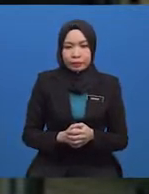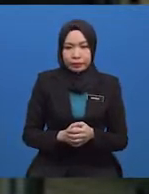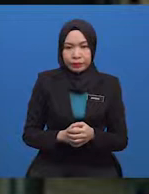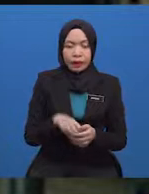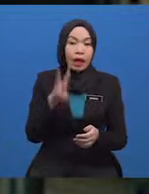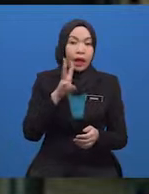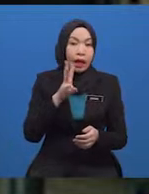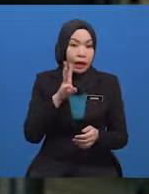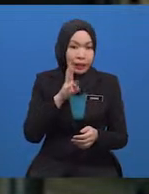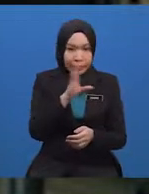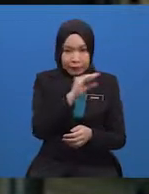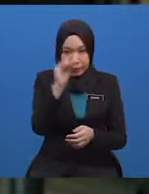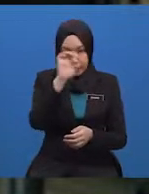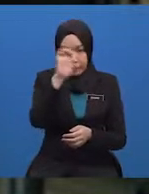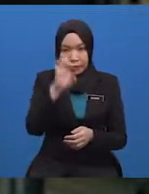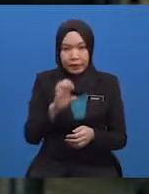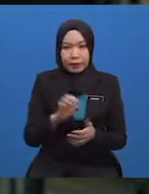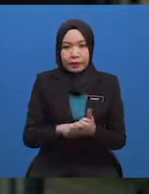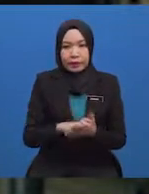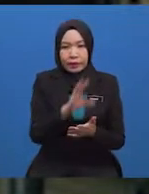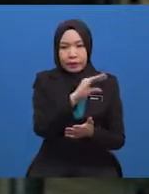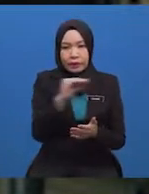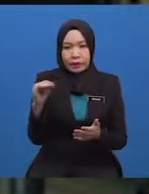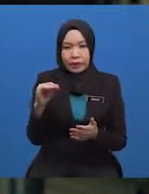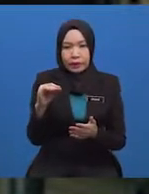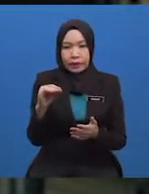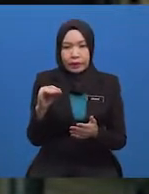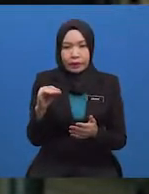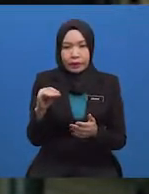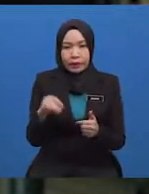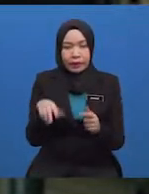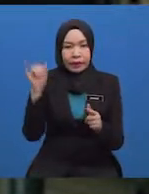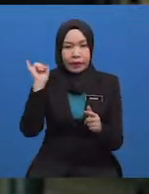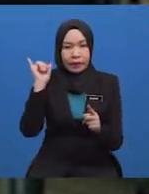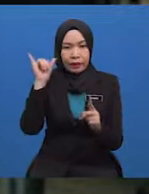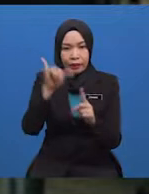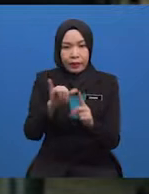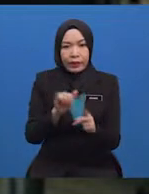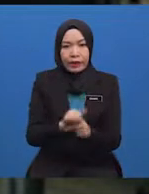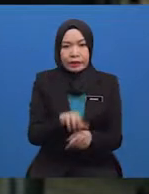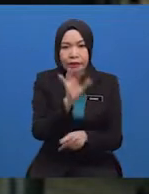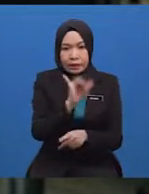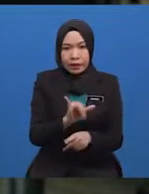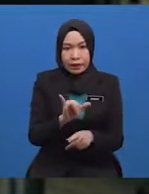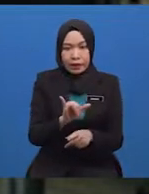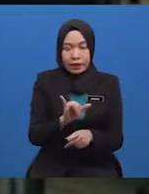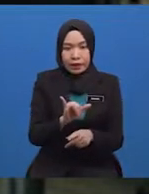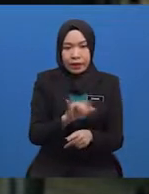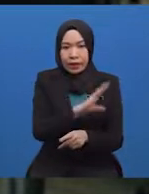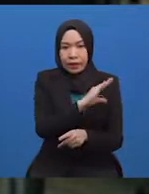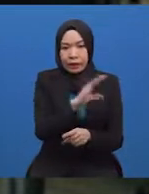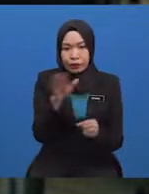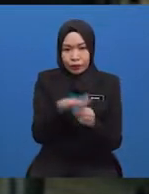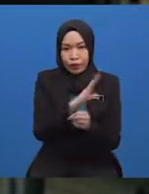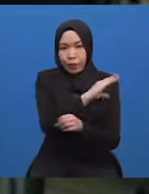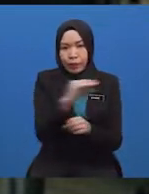air, bekalan elektrik, telekomunikasi, pengangkutan, pendidikan dan